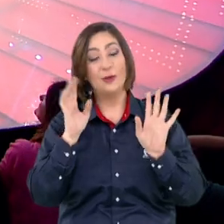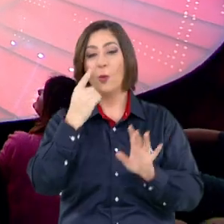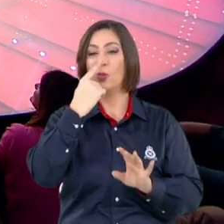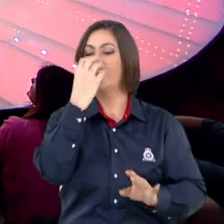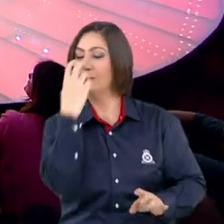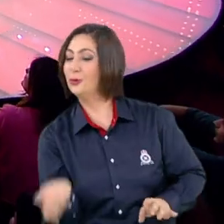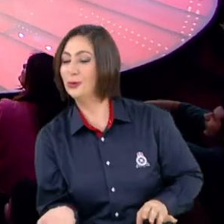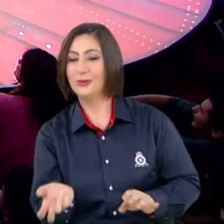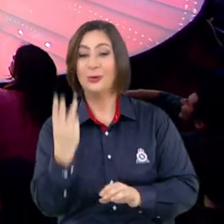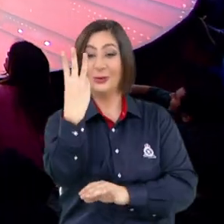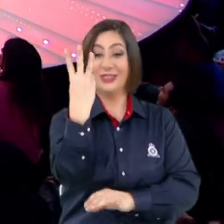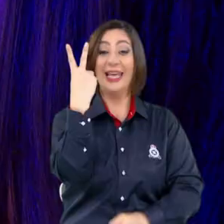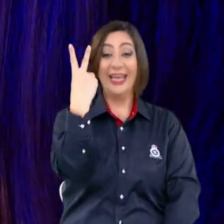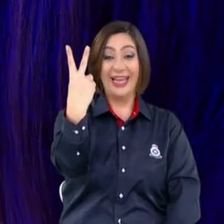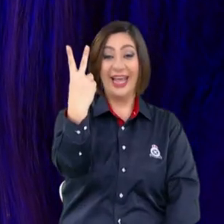burnun üstün.